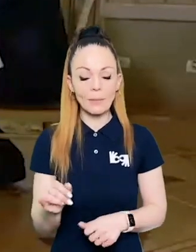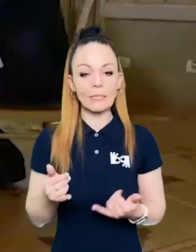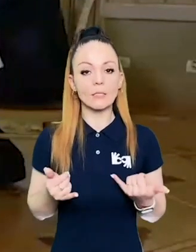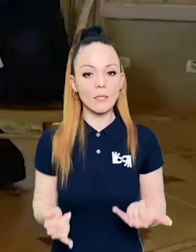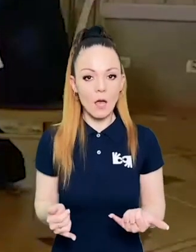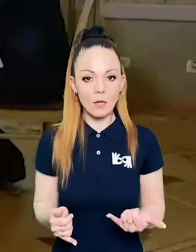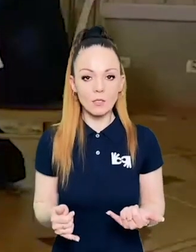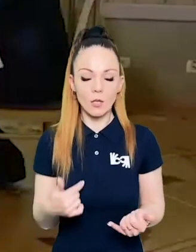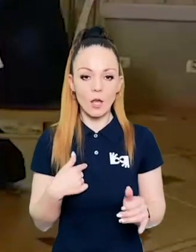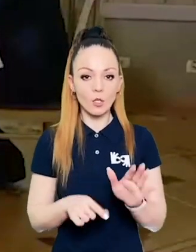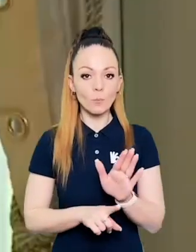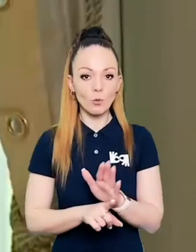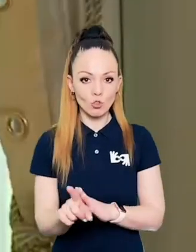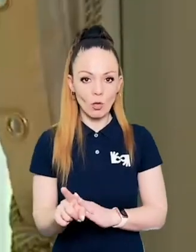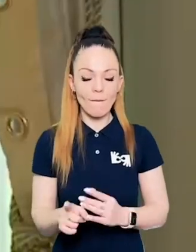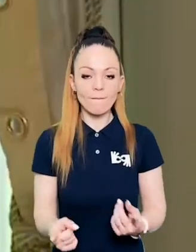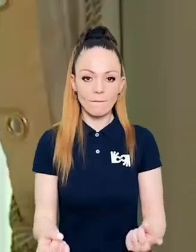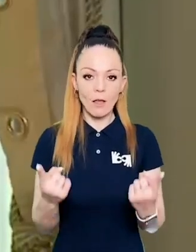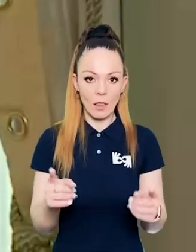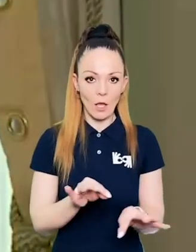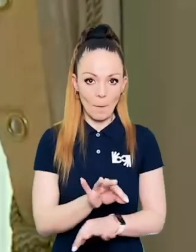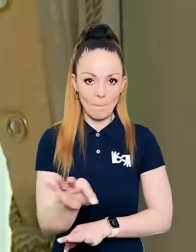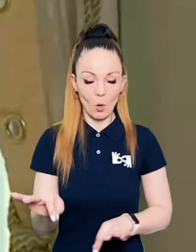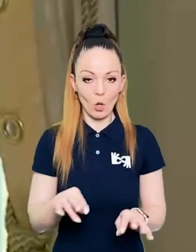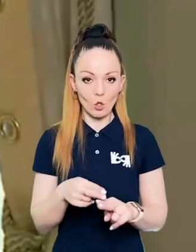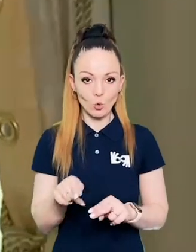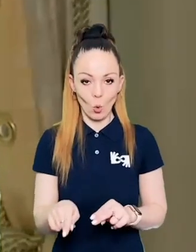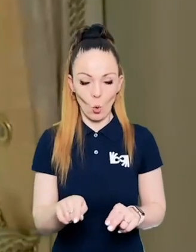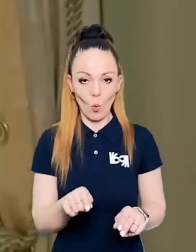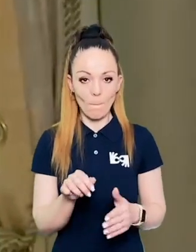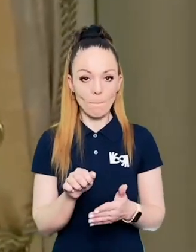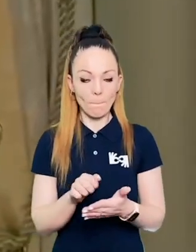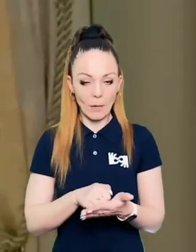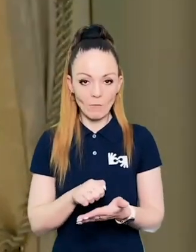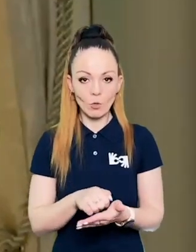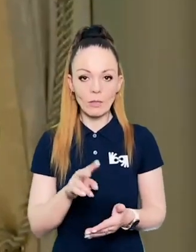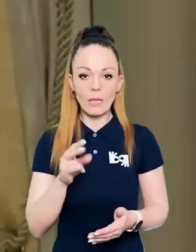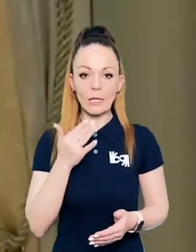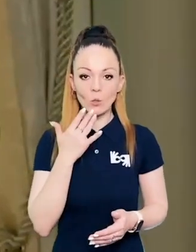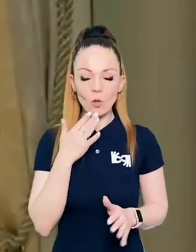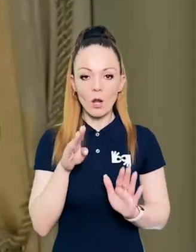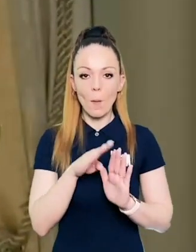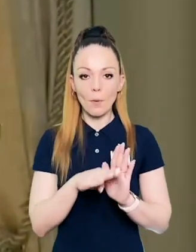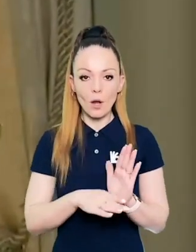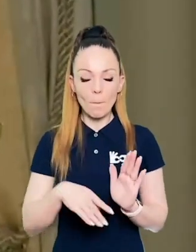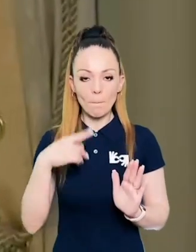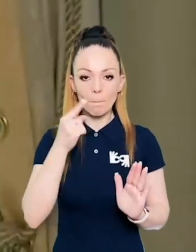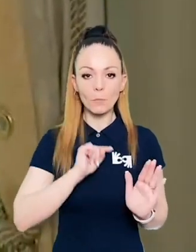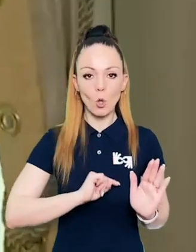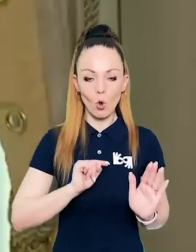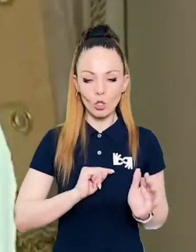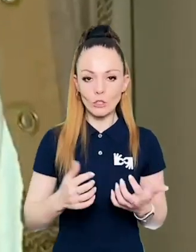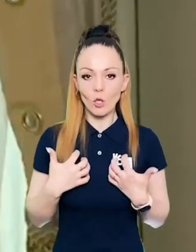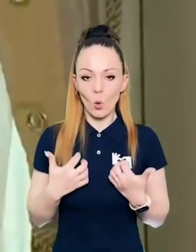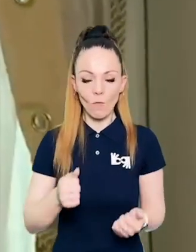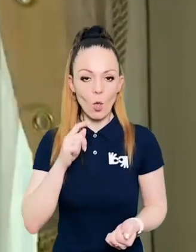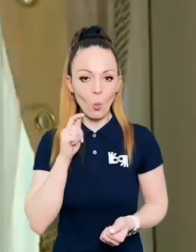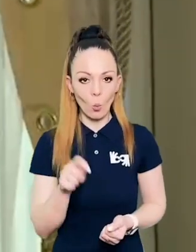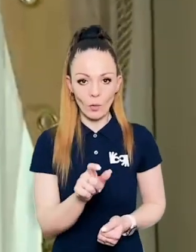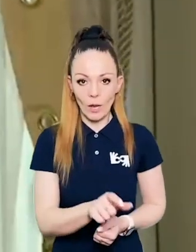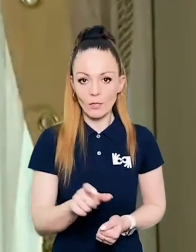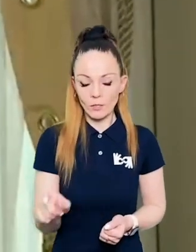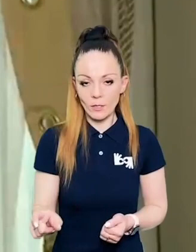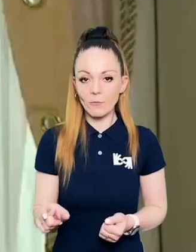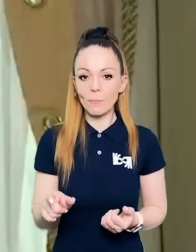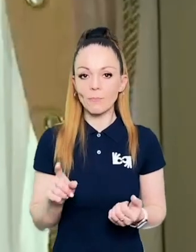І зараз я розпочинаю великий проєкт з цього приводу. Це національна програма психологічного здоров'я